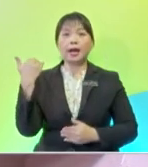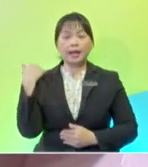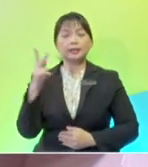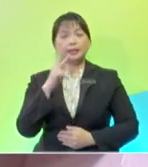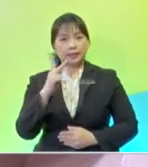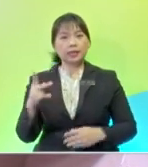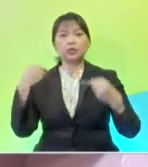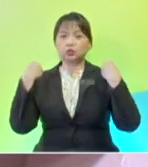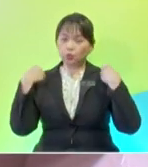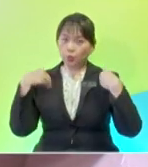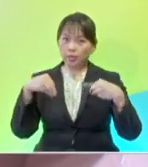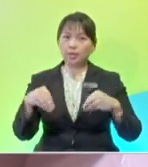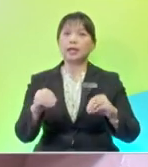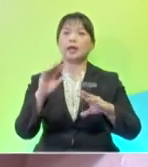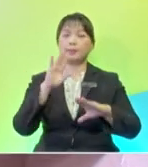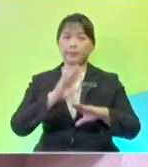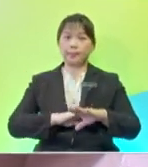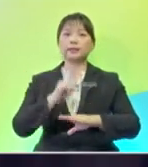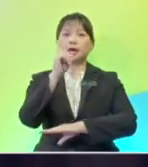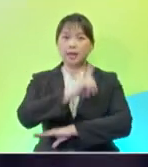pada hari tersebut